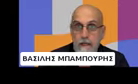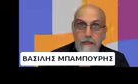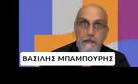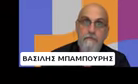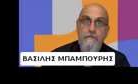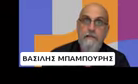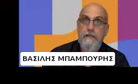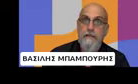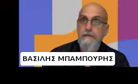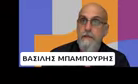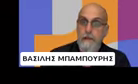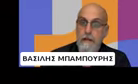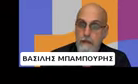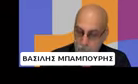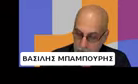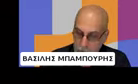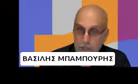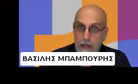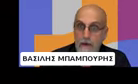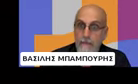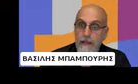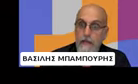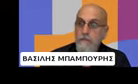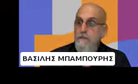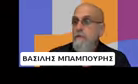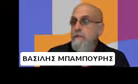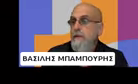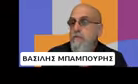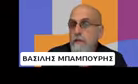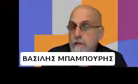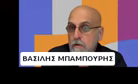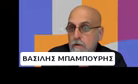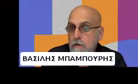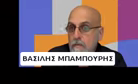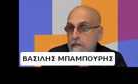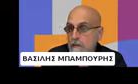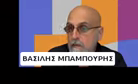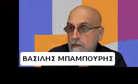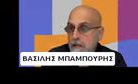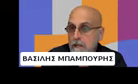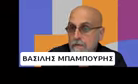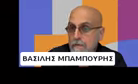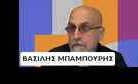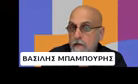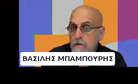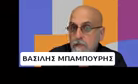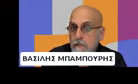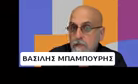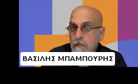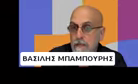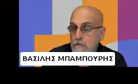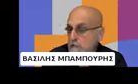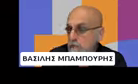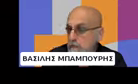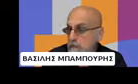κυρία Εύη Ψαραβέλη. Λοιπόν, να περάσουμε στην Πόπη τη Ματσούκα, η οποία θα μας μιλήσει για την ενότητα